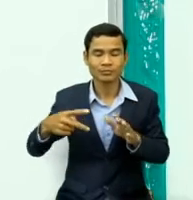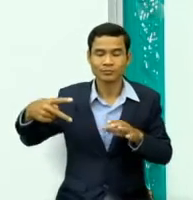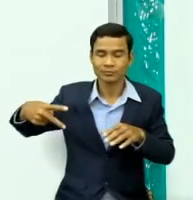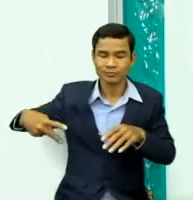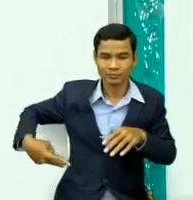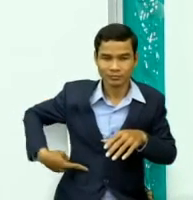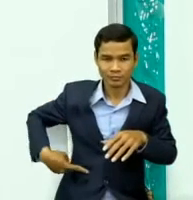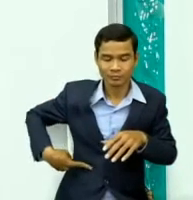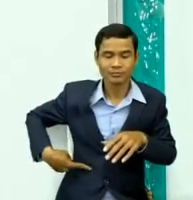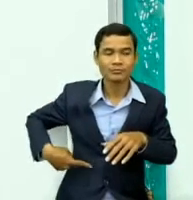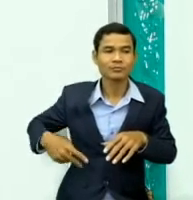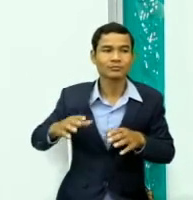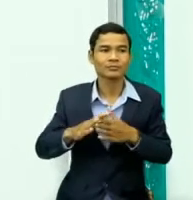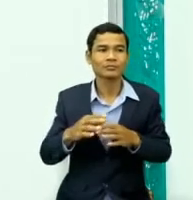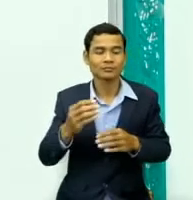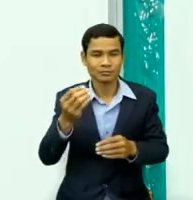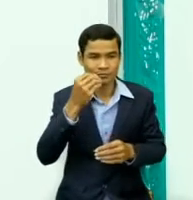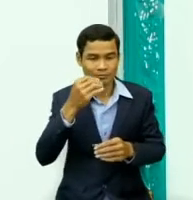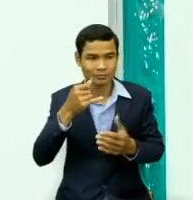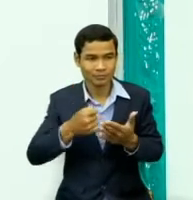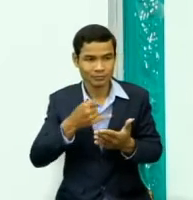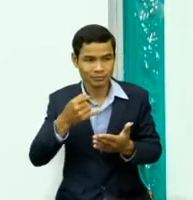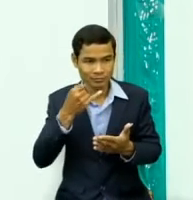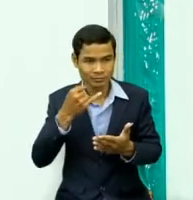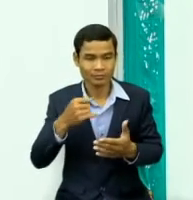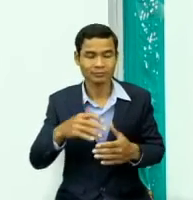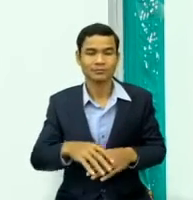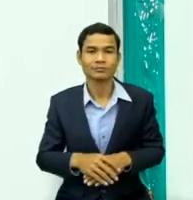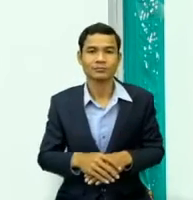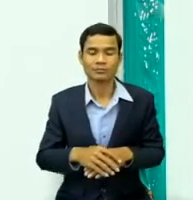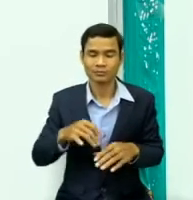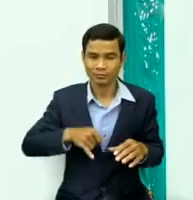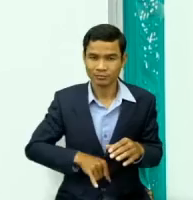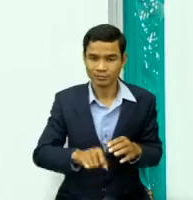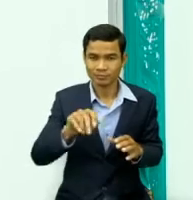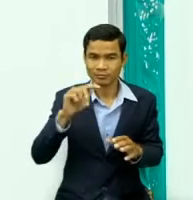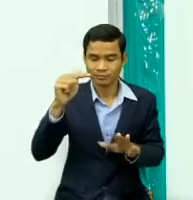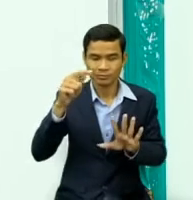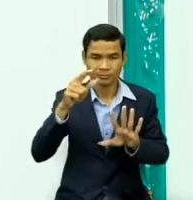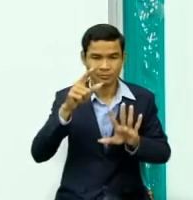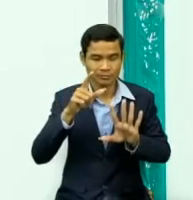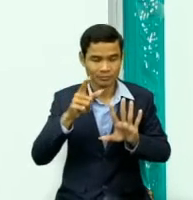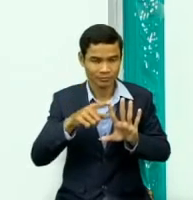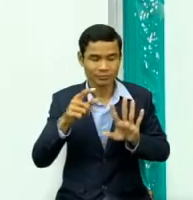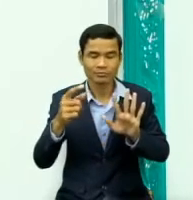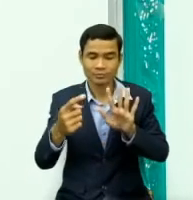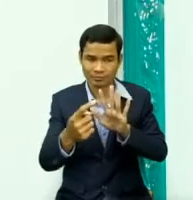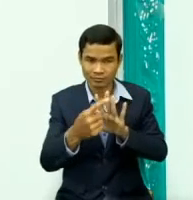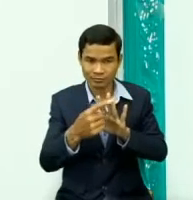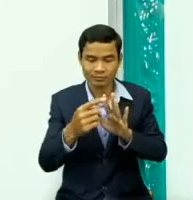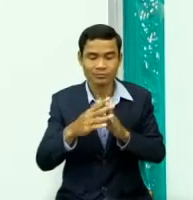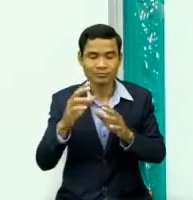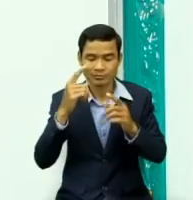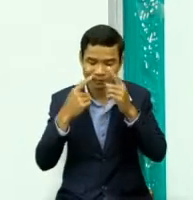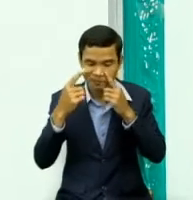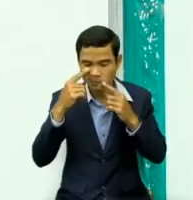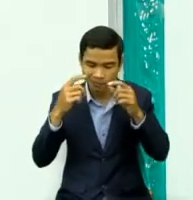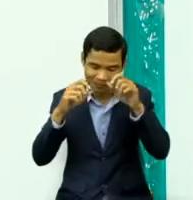ngô tư nhằm mỹ chào ngô nữ tài dung ngài